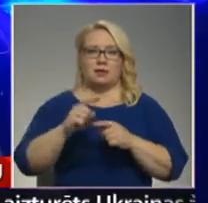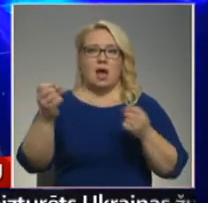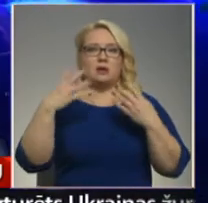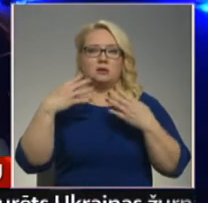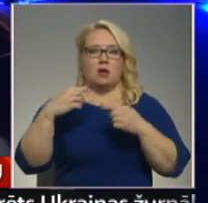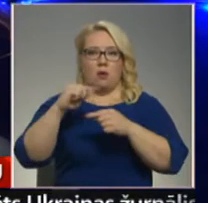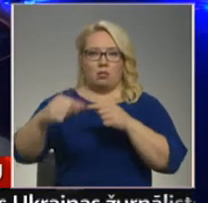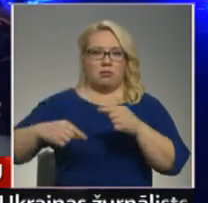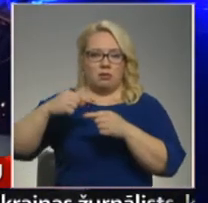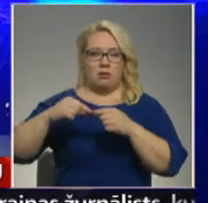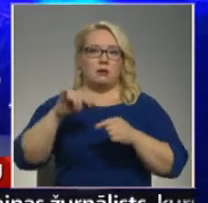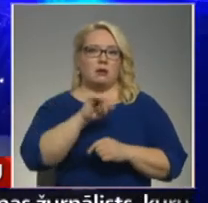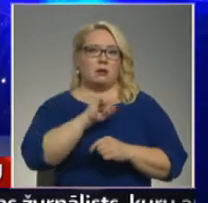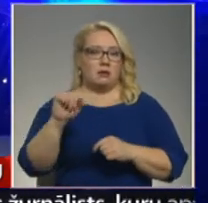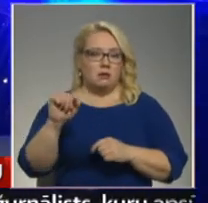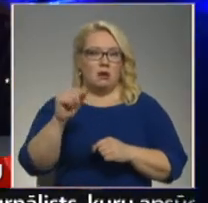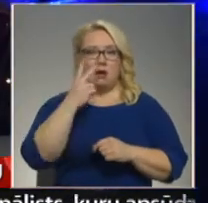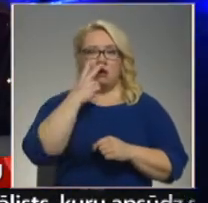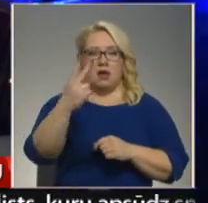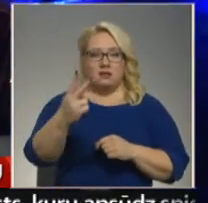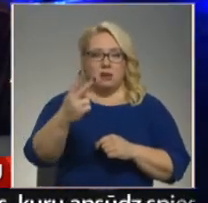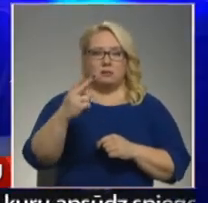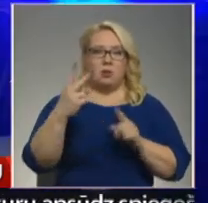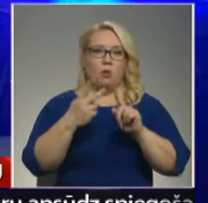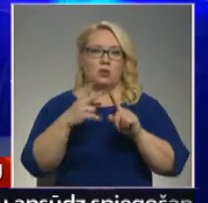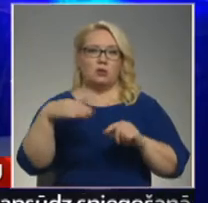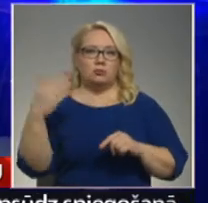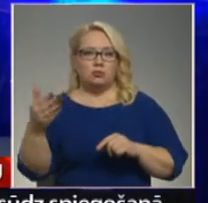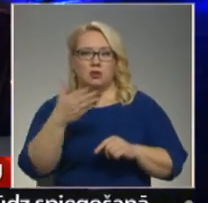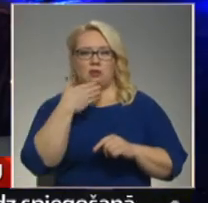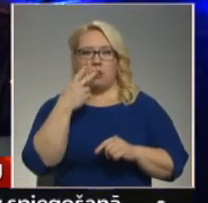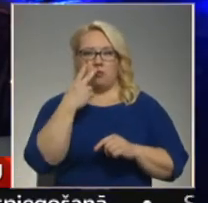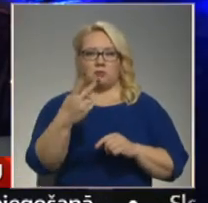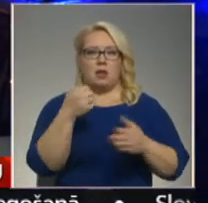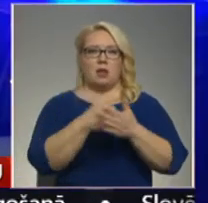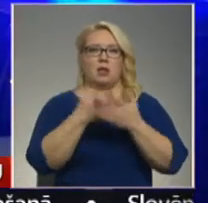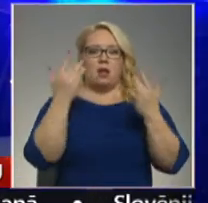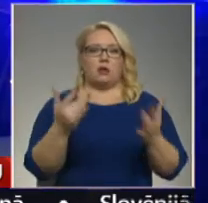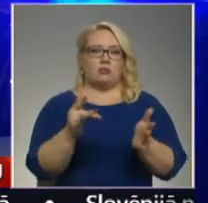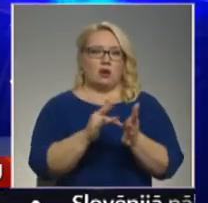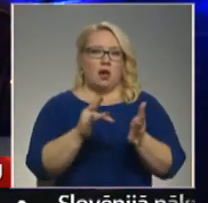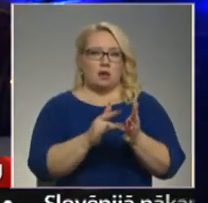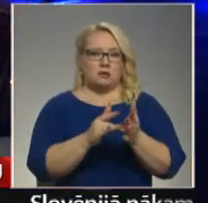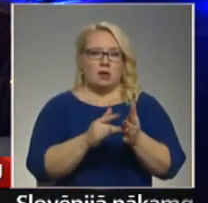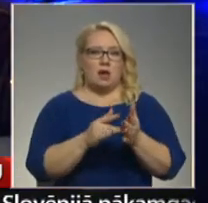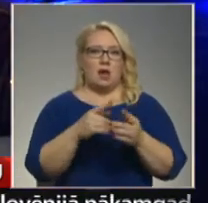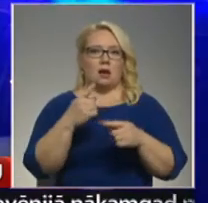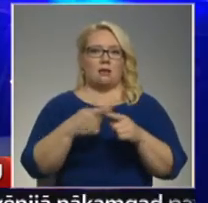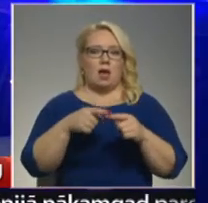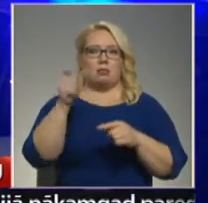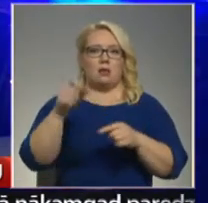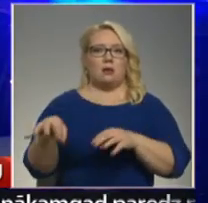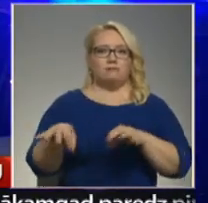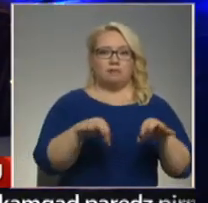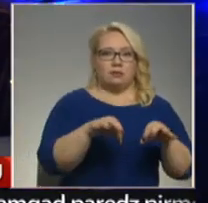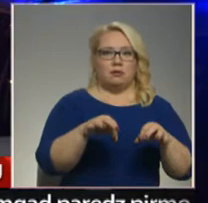it kā jā. Redzams no vienas puses, bet no otras puses nav redzams. Gola rezultāts kāds. Tantuks uzīt uz brauktuvis, jo